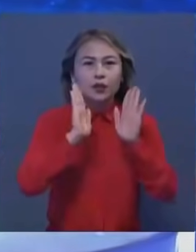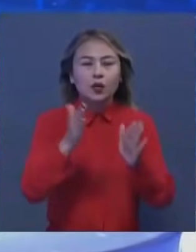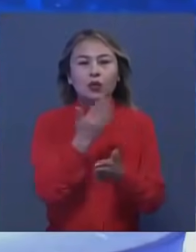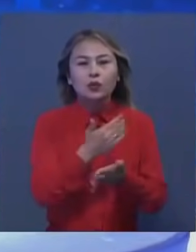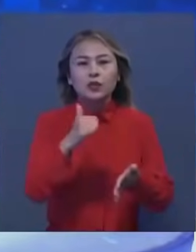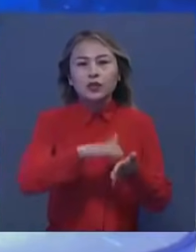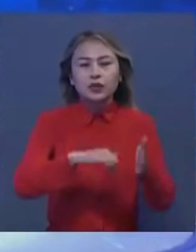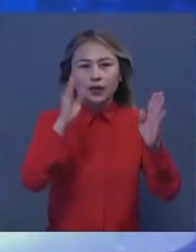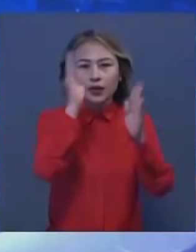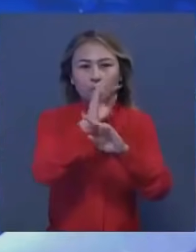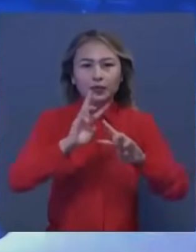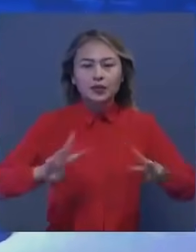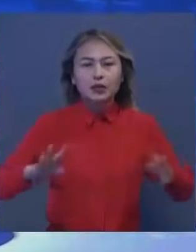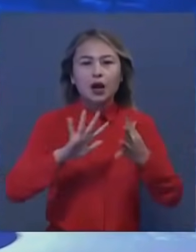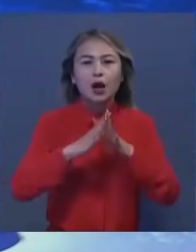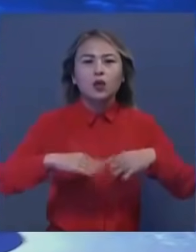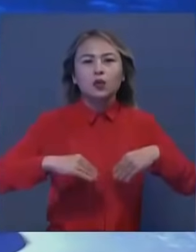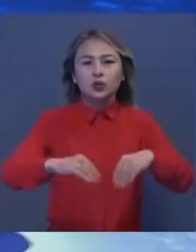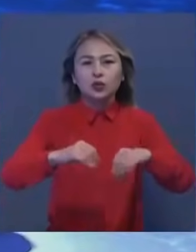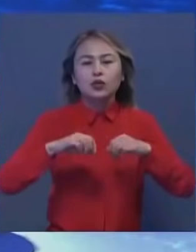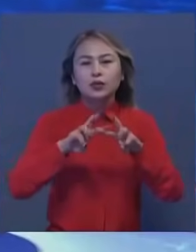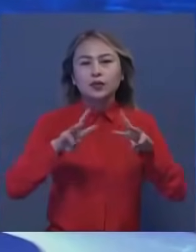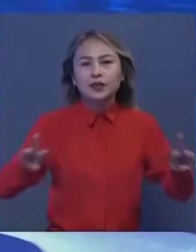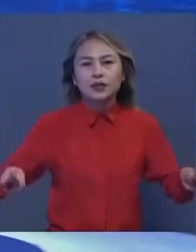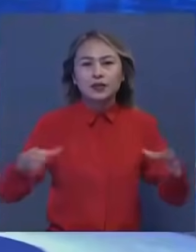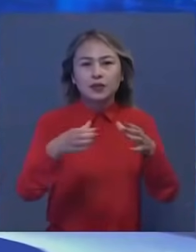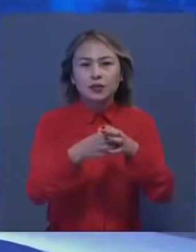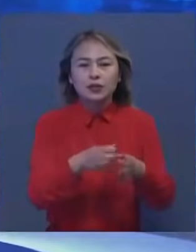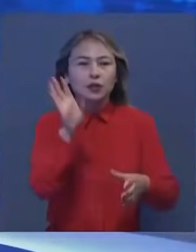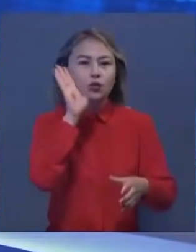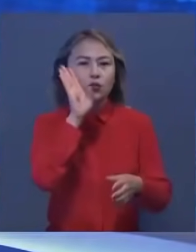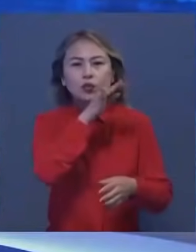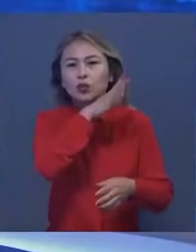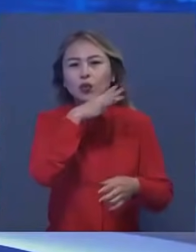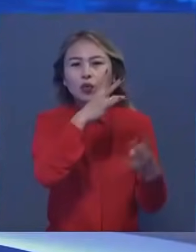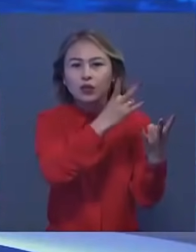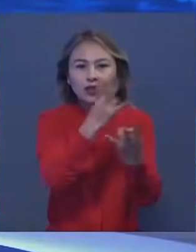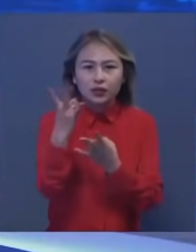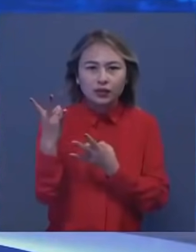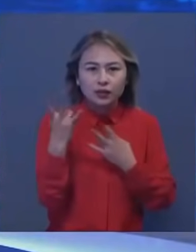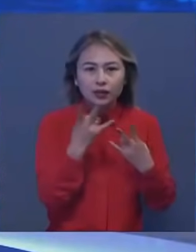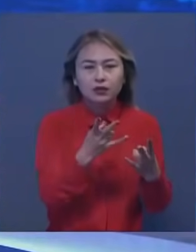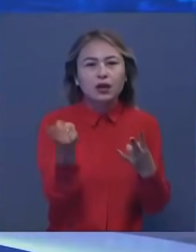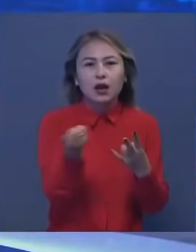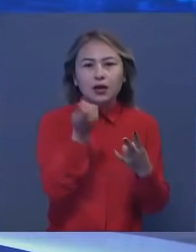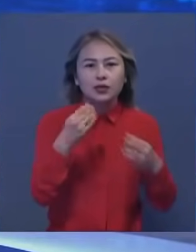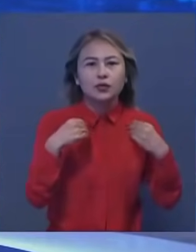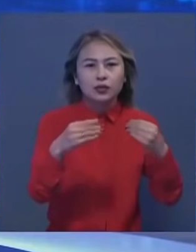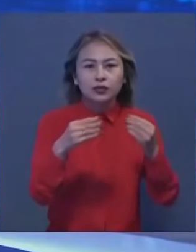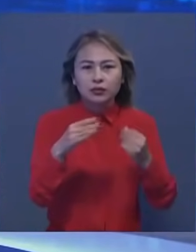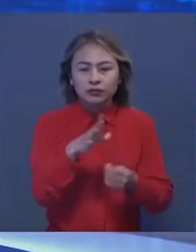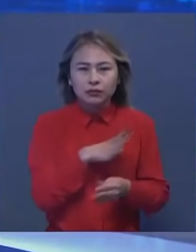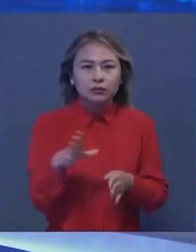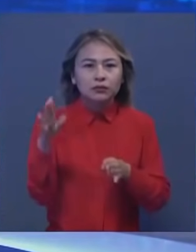тұр. Осы себепті экология министрлігі ауыл шаруашылығы министрлігімен бірлесіп, суды көп қажет ететін дақылда аз